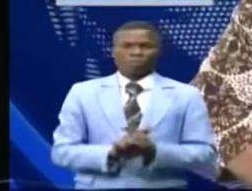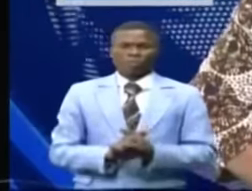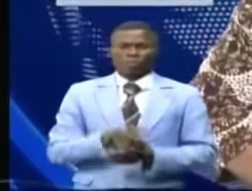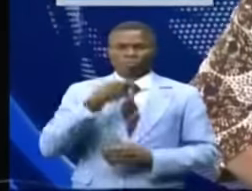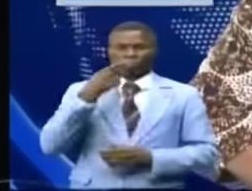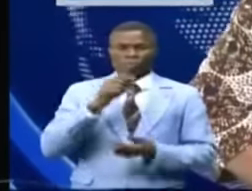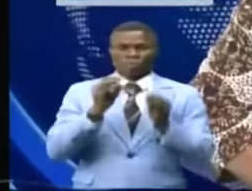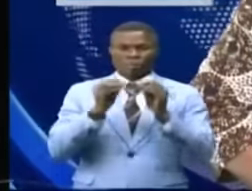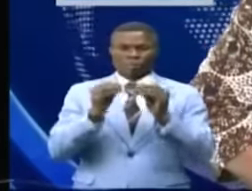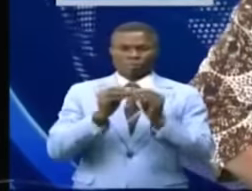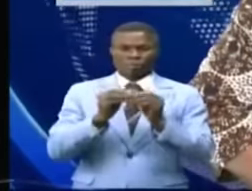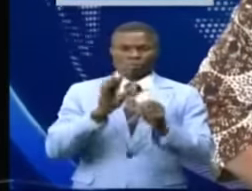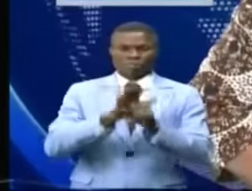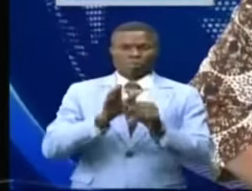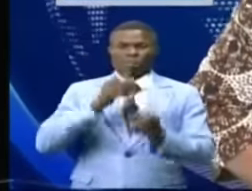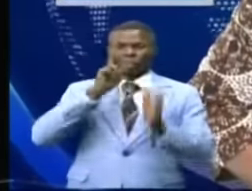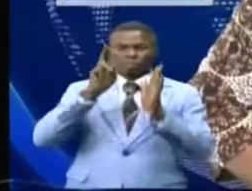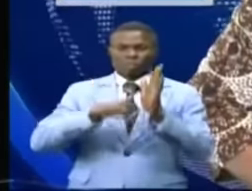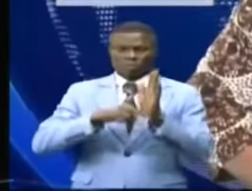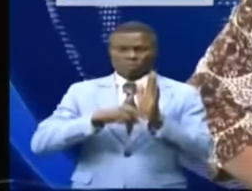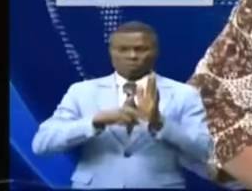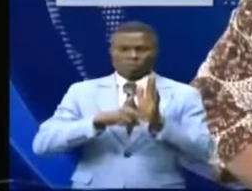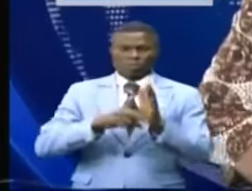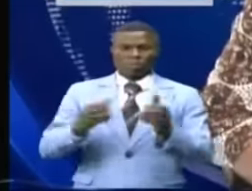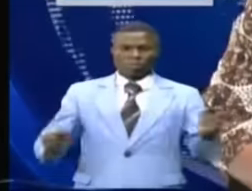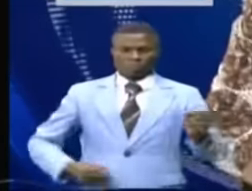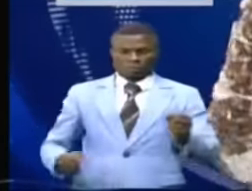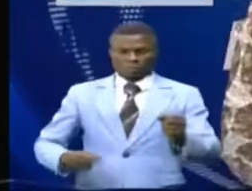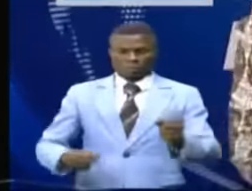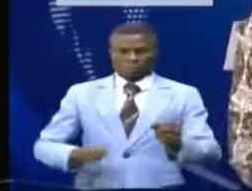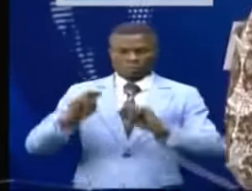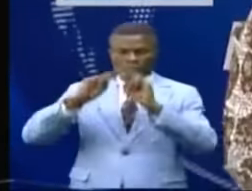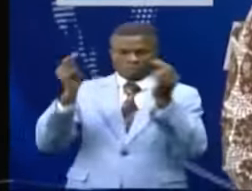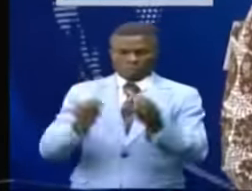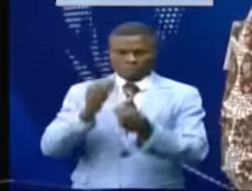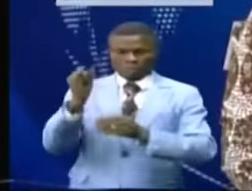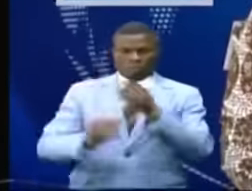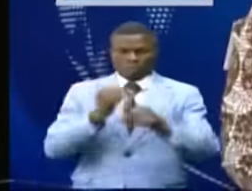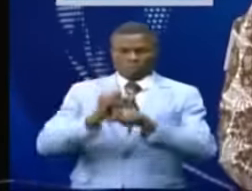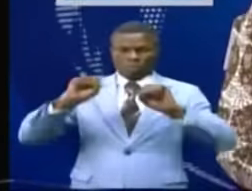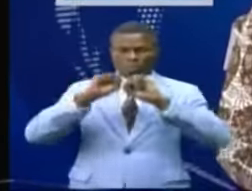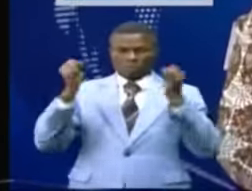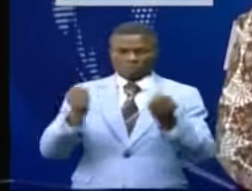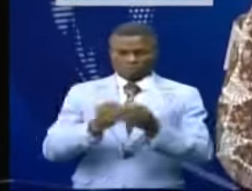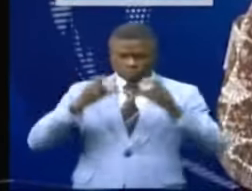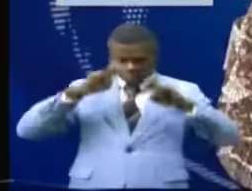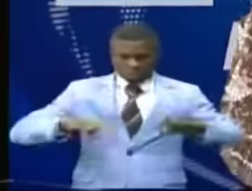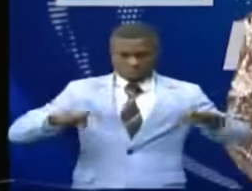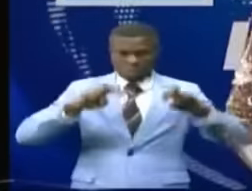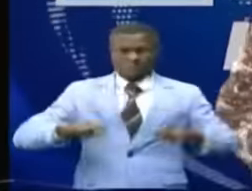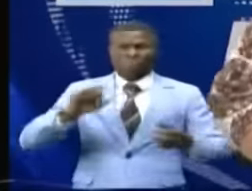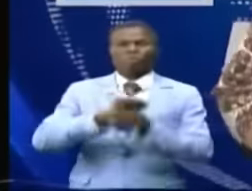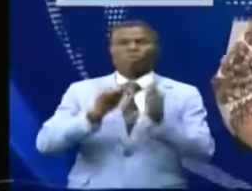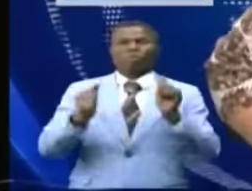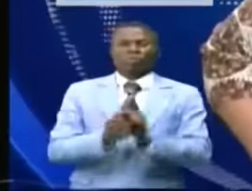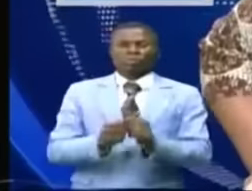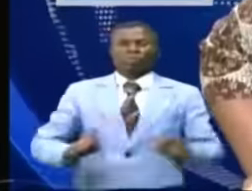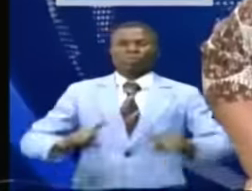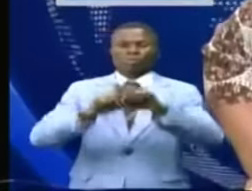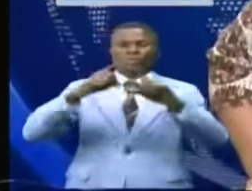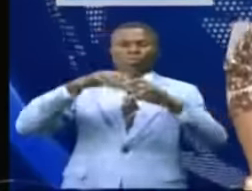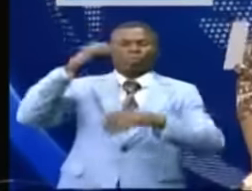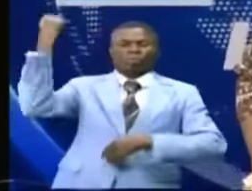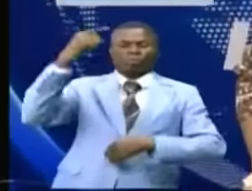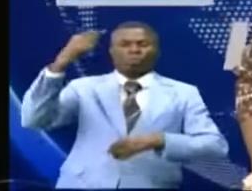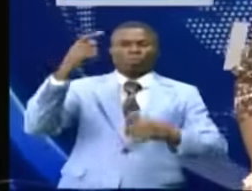Parlons de la réunion interparlementaire en Angola. Les partis membres de l'Internationale socialiste ont examiné la situation des conflits dans les mondes